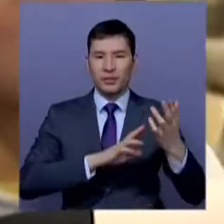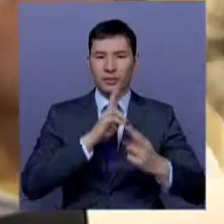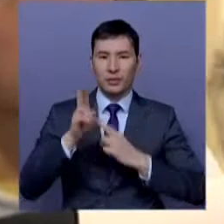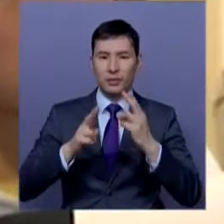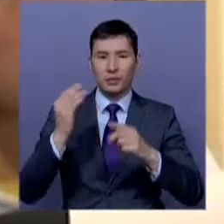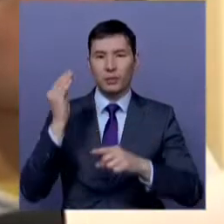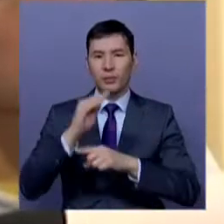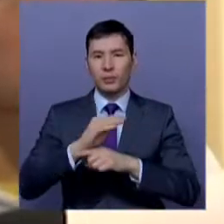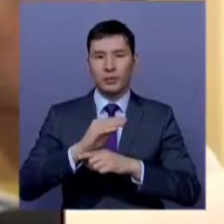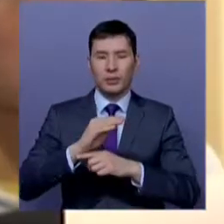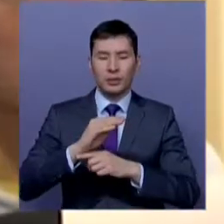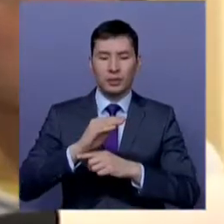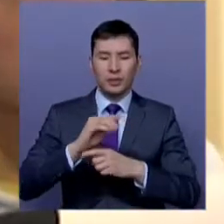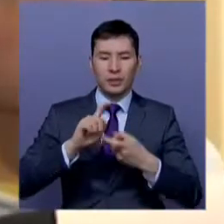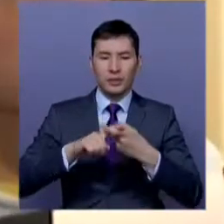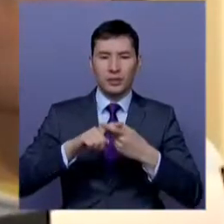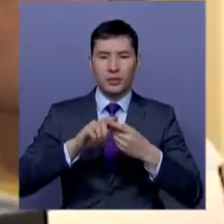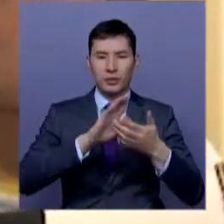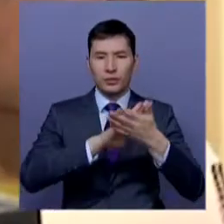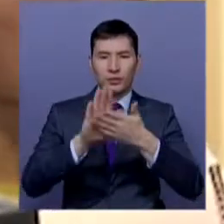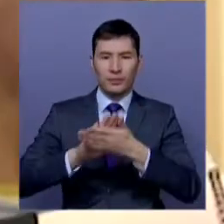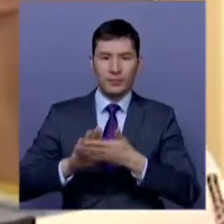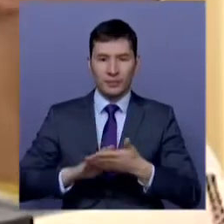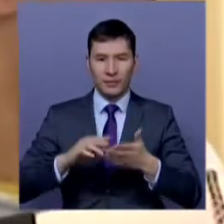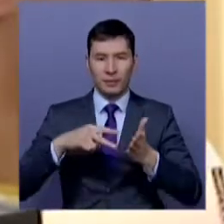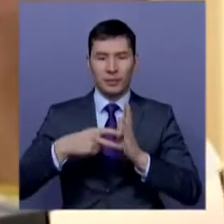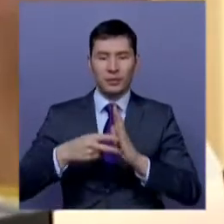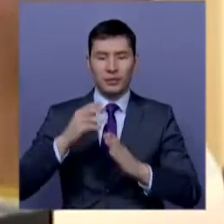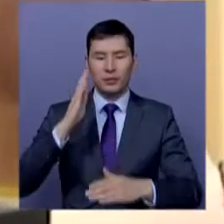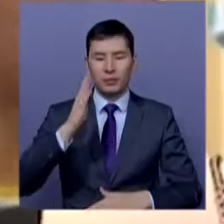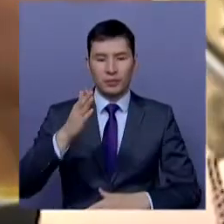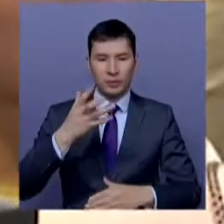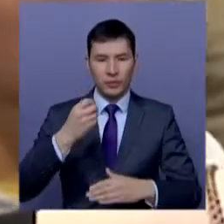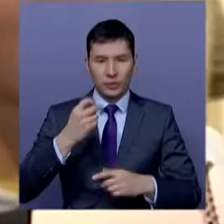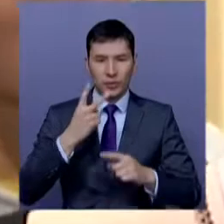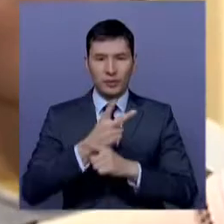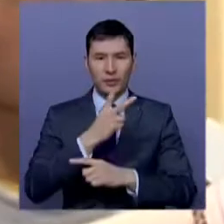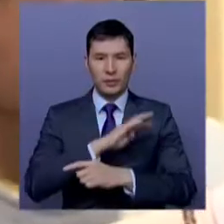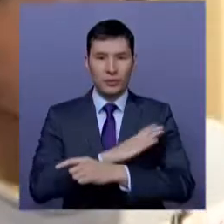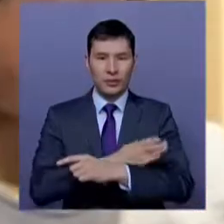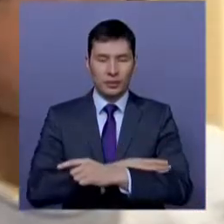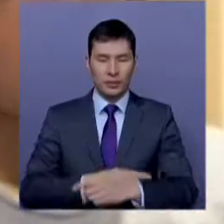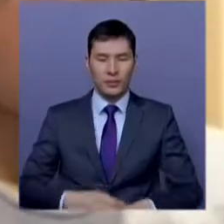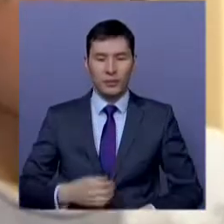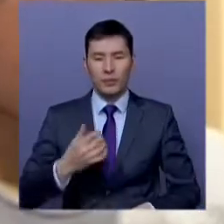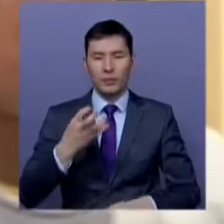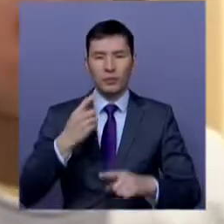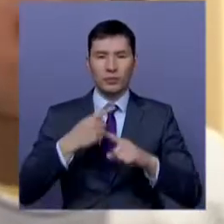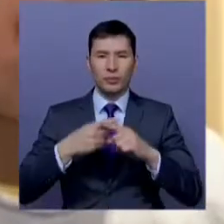қосымша осы санитарлық қорғау мәселеге байланысты соларға да жіберілінеді. Сонымен қатар басқа